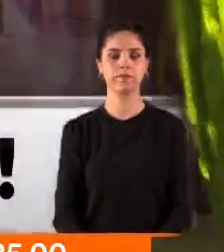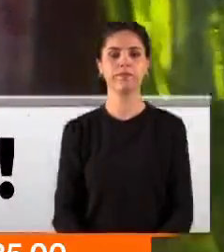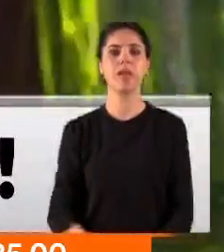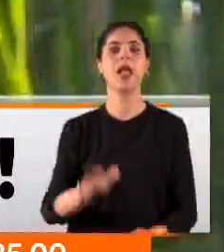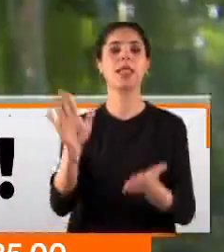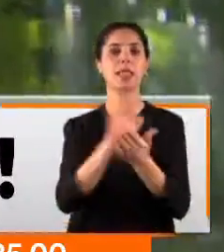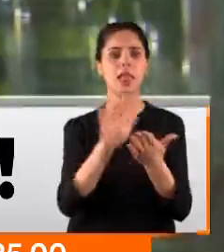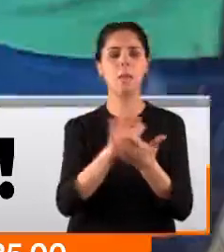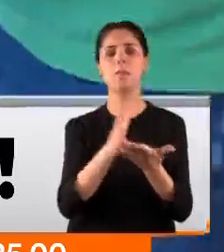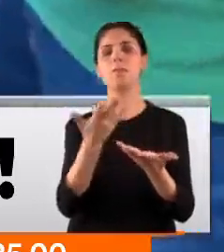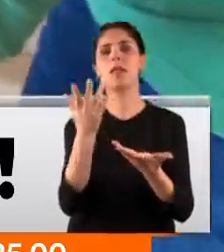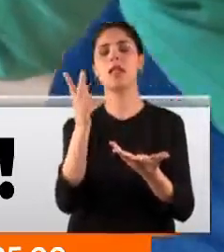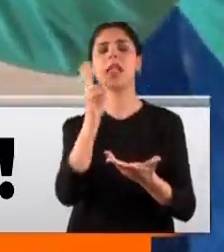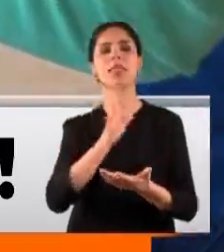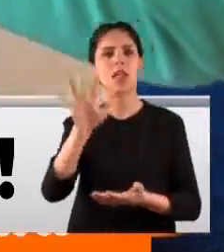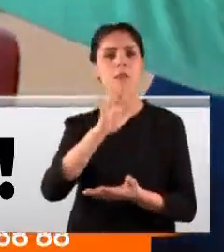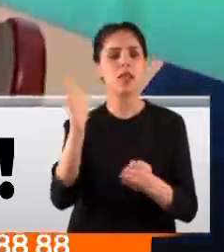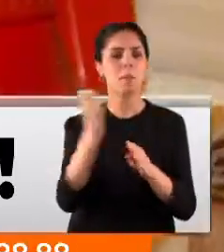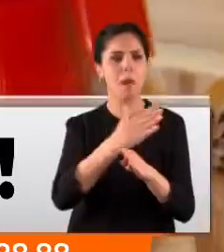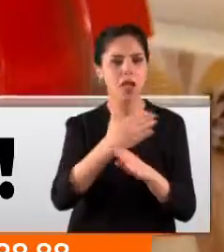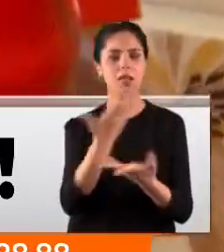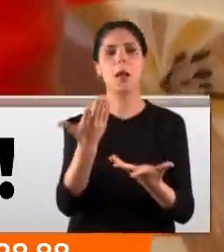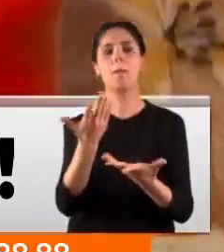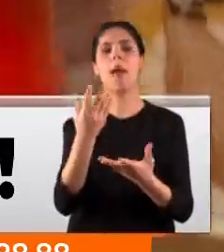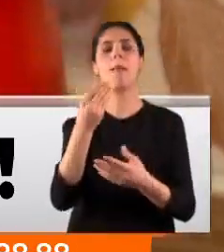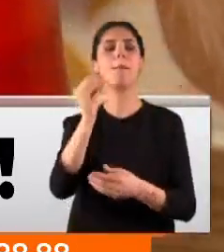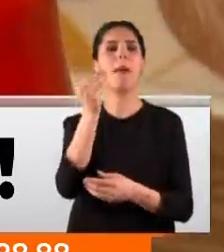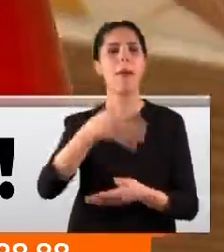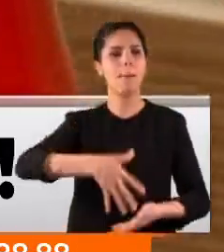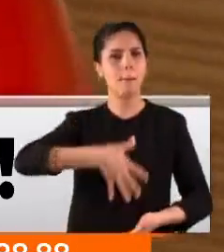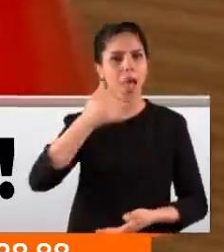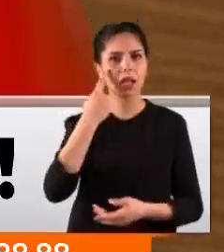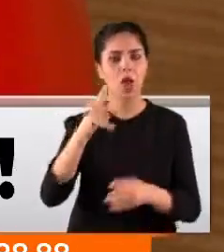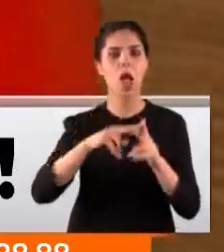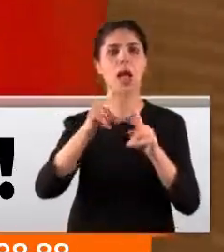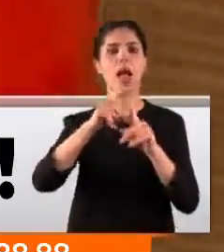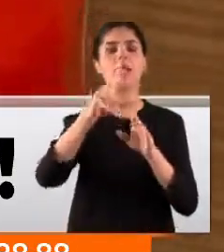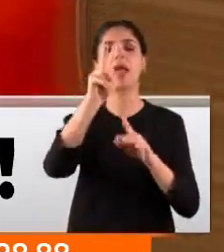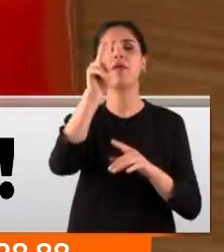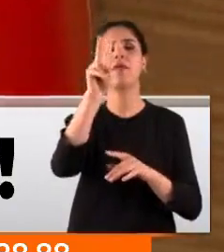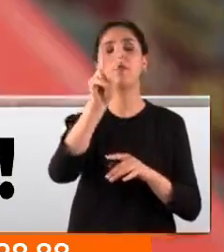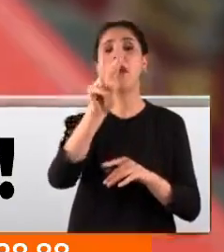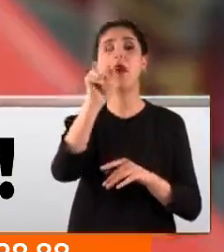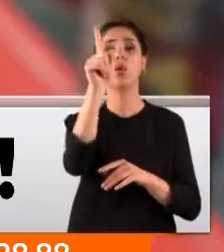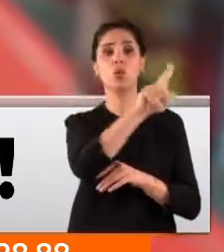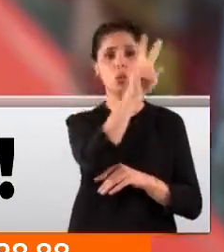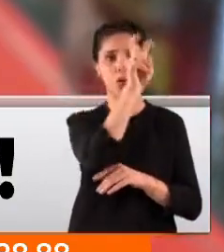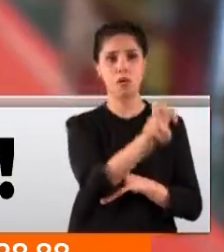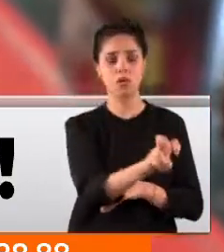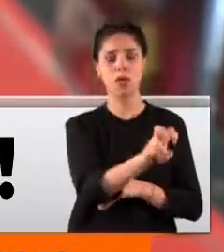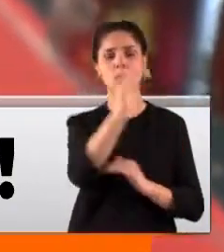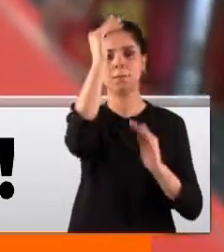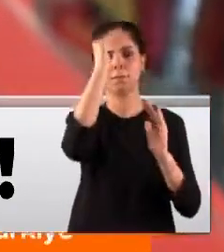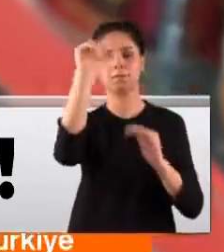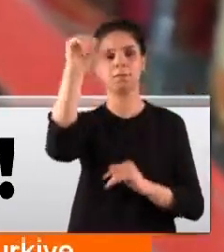Deterjan, sabun, tuvalet kağıdı, peçete, bebek bezi, temizlik malzemelerinde KDV %18'den 8'e düştü.